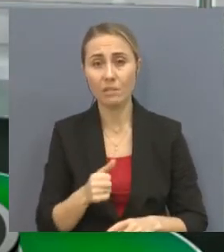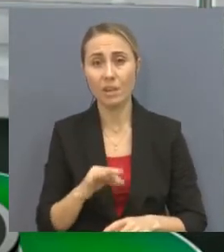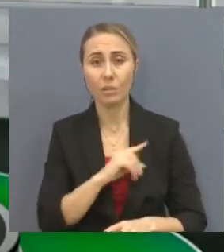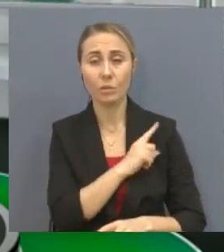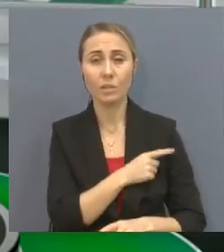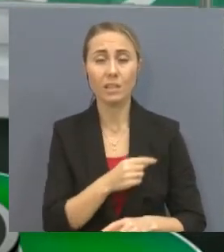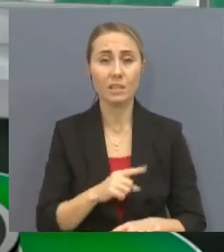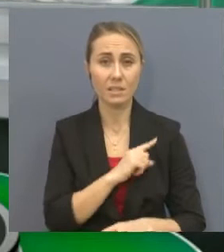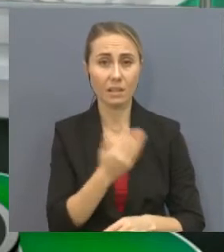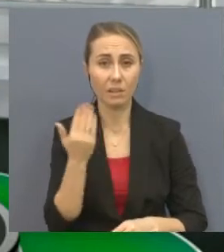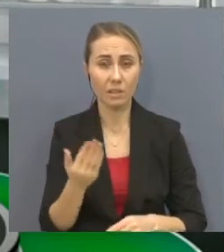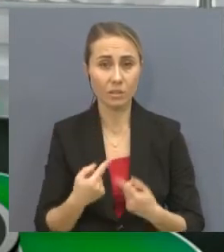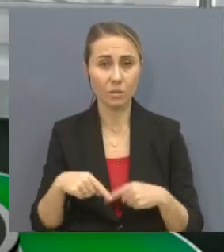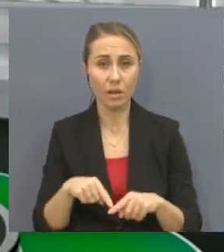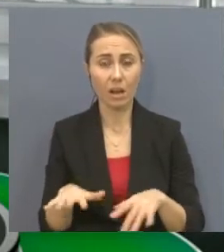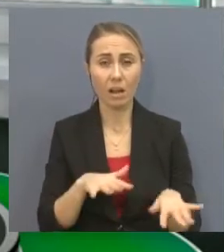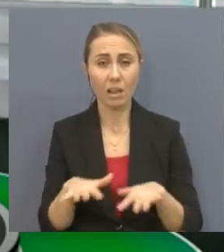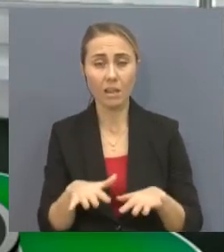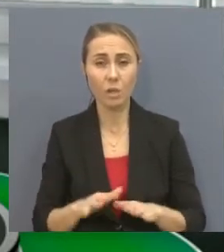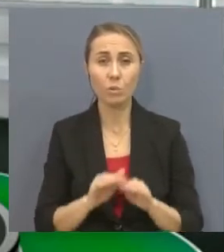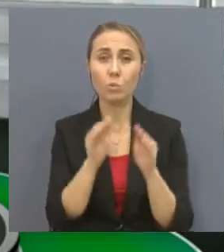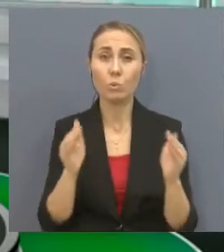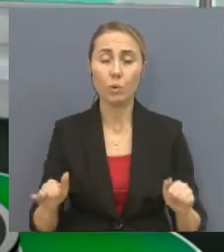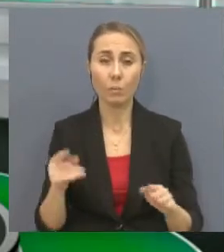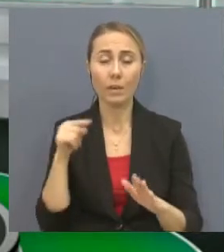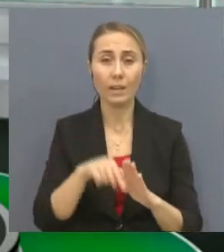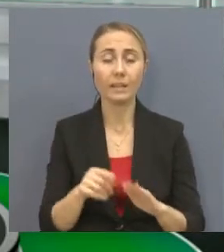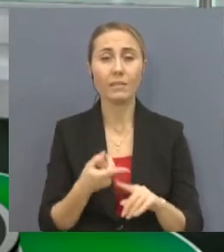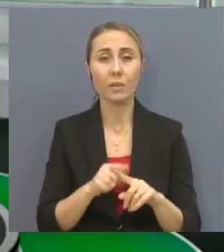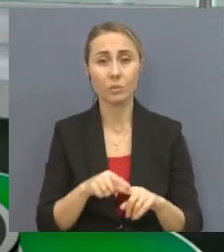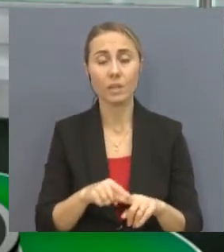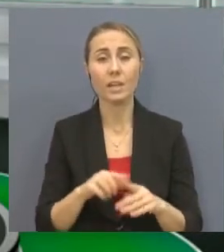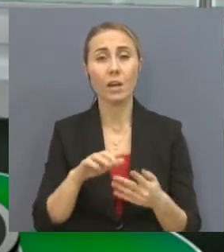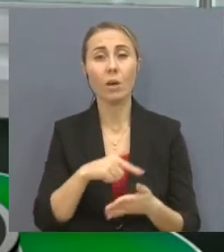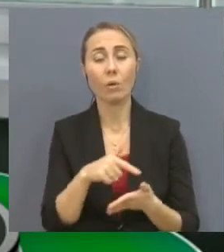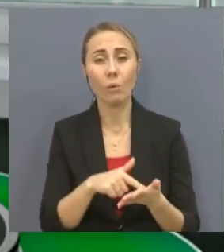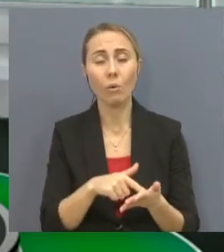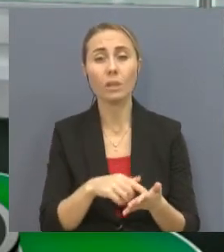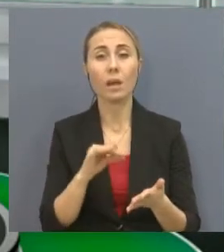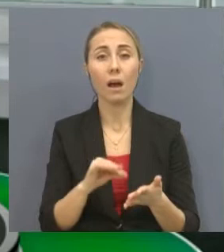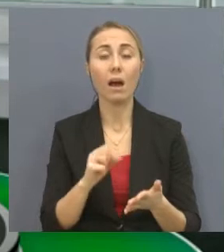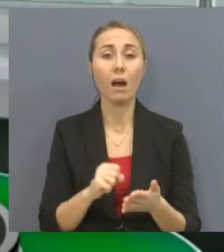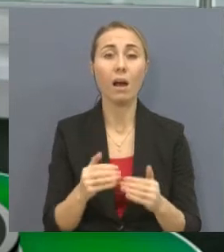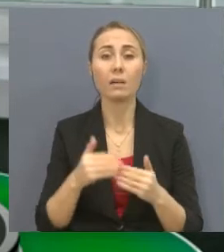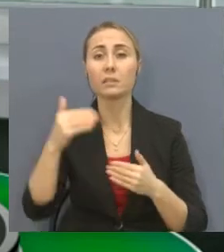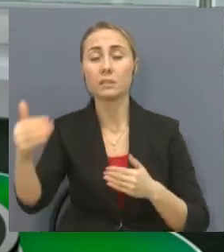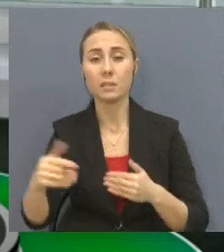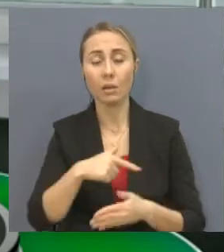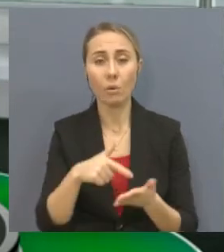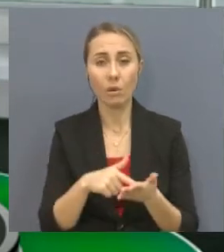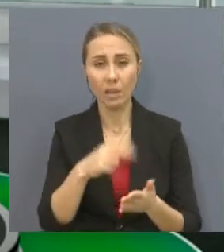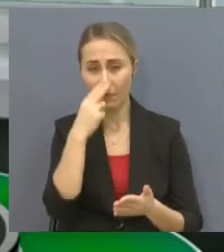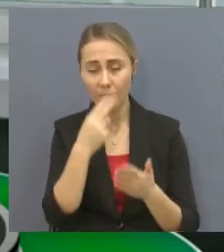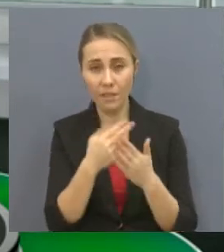структуры гололедицы и сугробы эта проблема внутри населенных пунктов а за городом заторы ограниченная видимость и